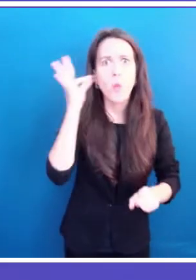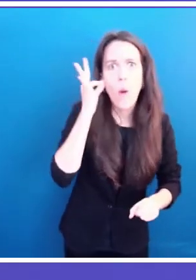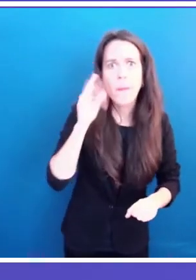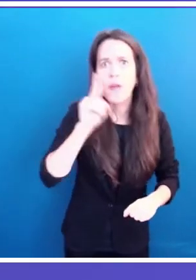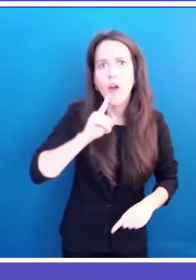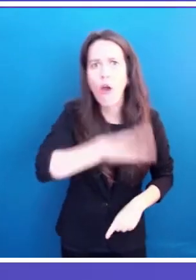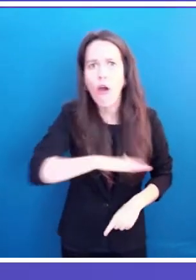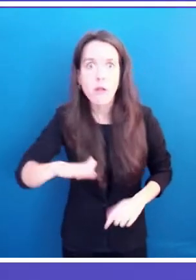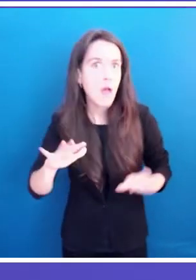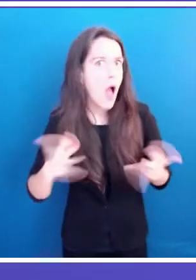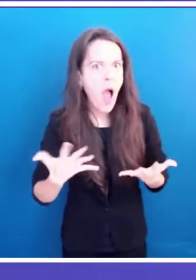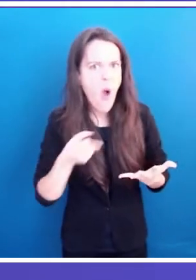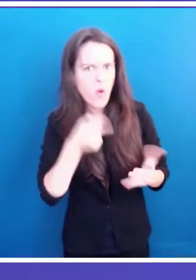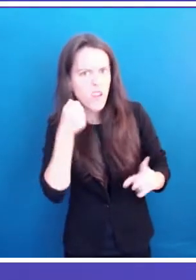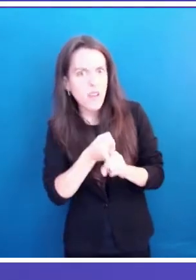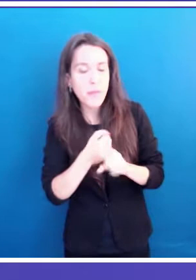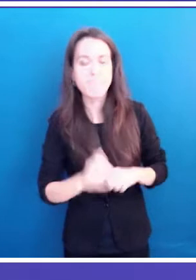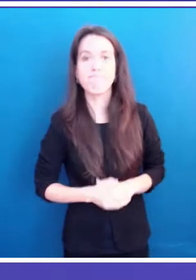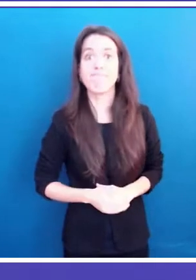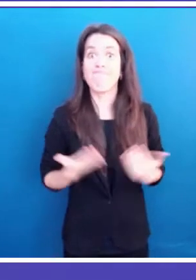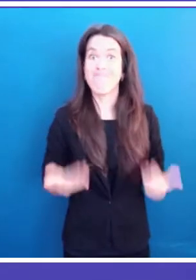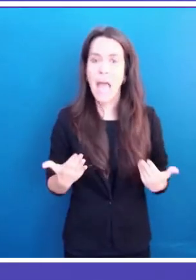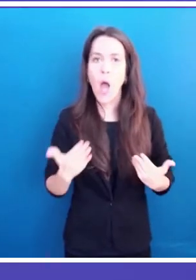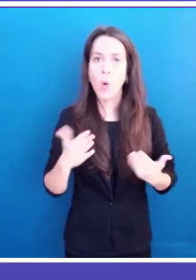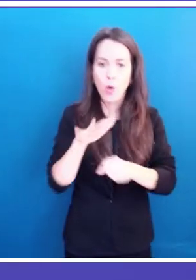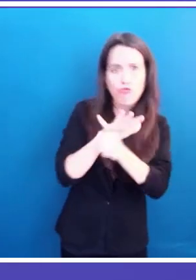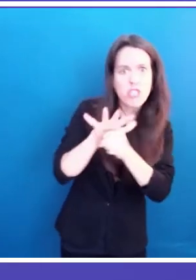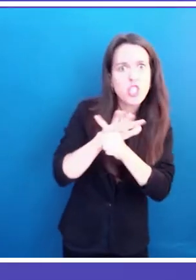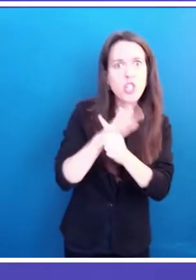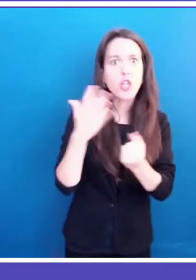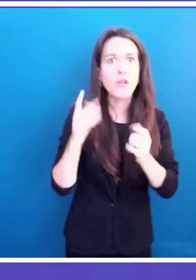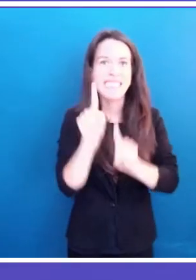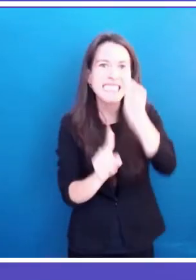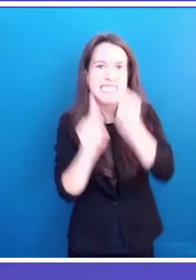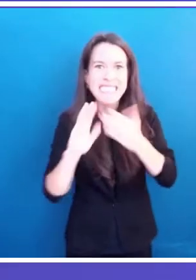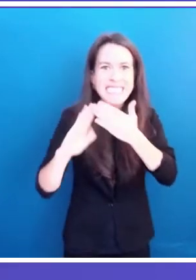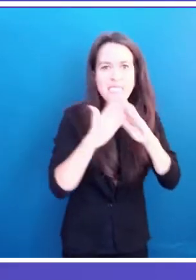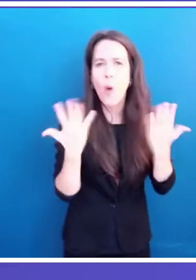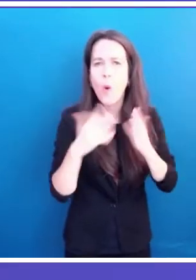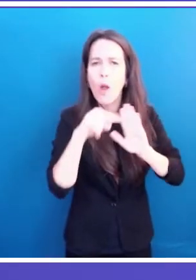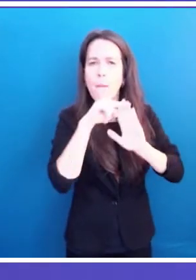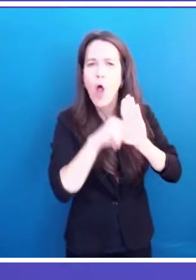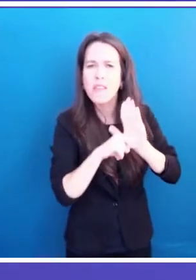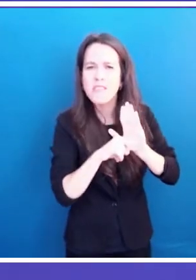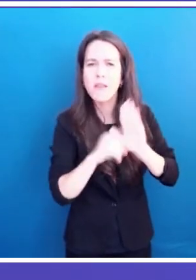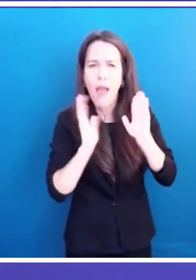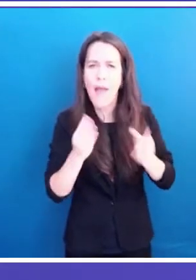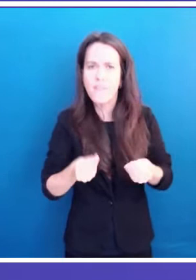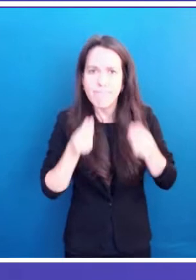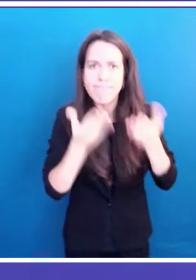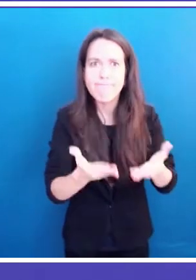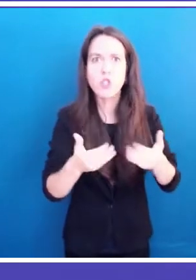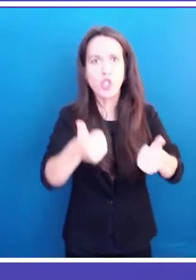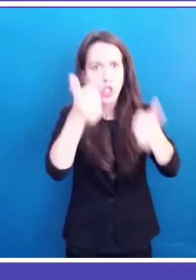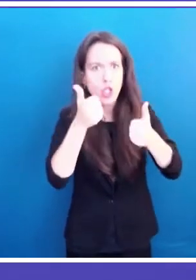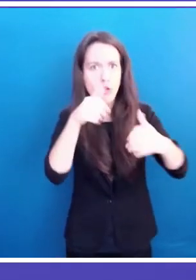جائحة كورونا على النساء وما هي السياسات التي يمكن للمدن والمناطق أن